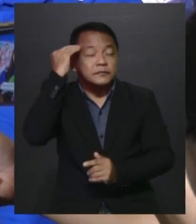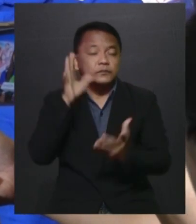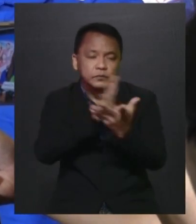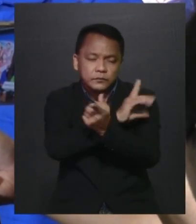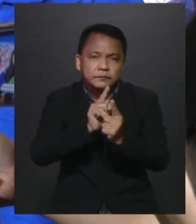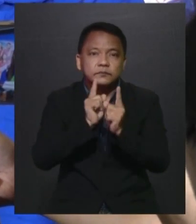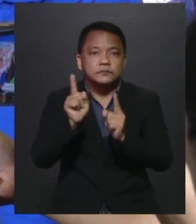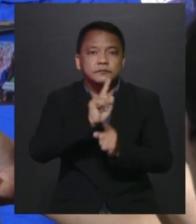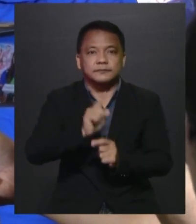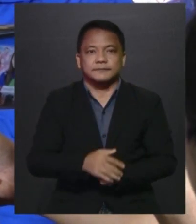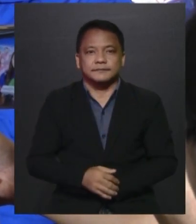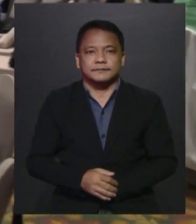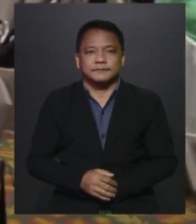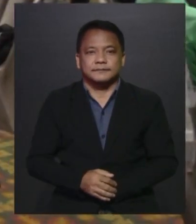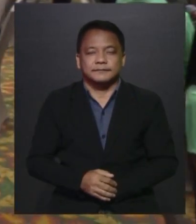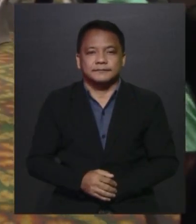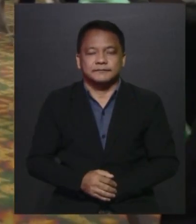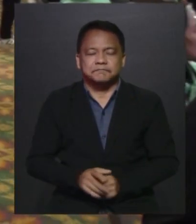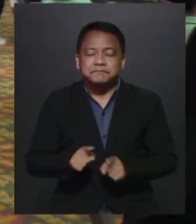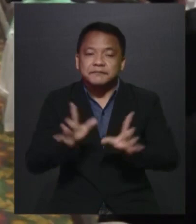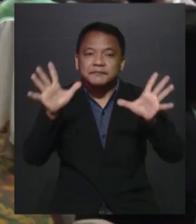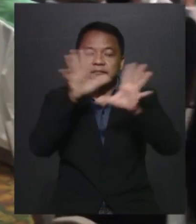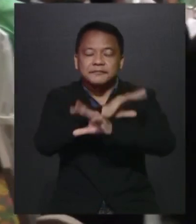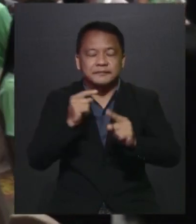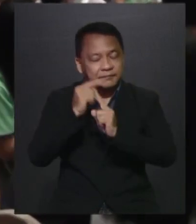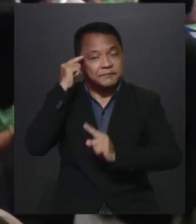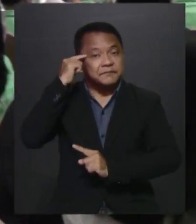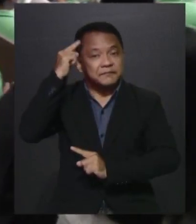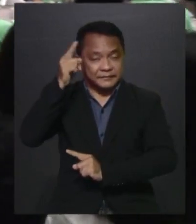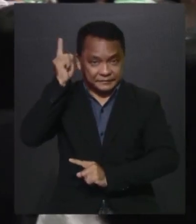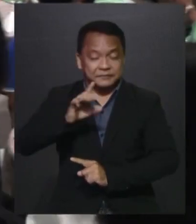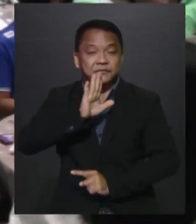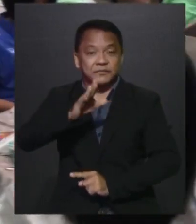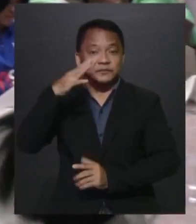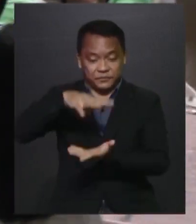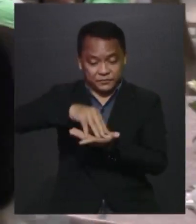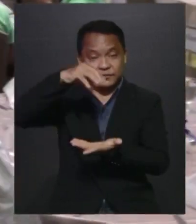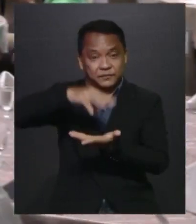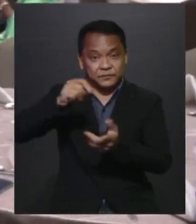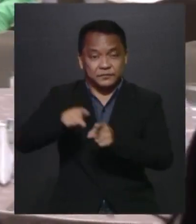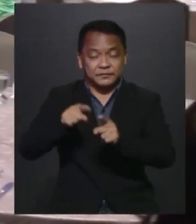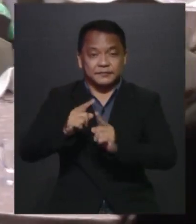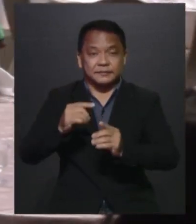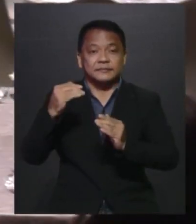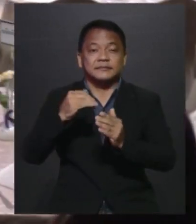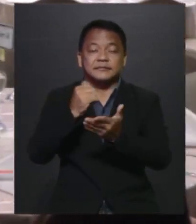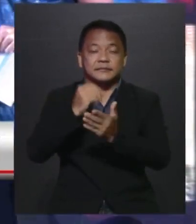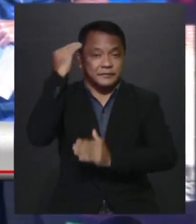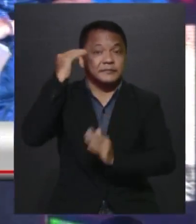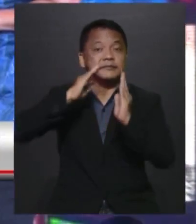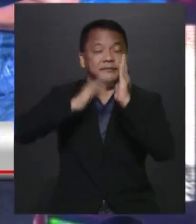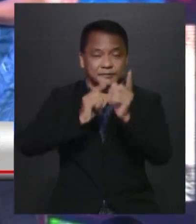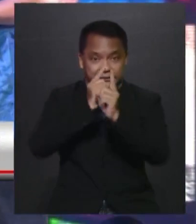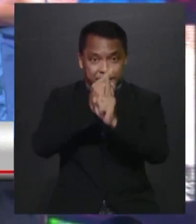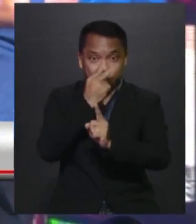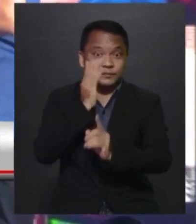เป็นยังไง นี่เหมือนการตามความฝันอย่างแท้จริงเลยนะของชมพู่นะกับการที่ไปเล่นที่เกาหลีใต้เดี๋ยวรอติดตามผลงาน